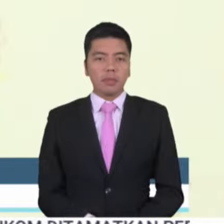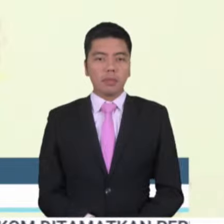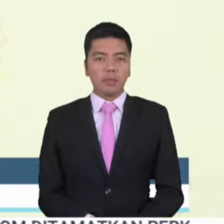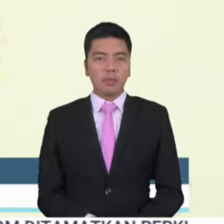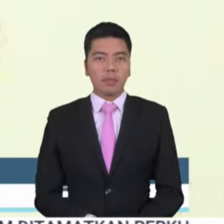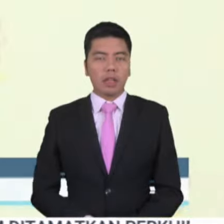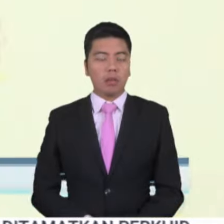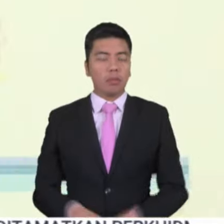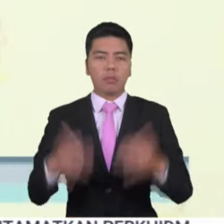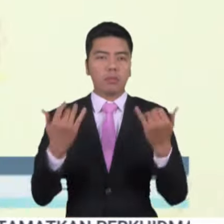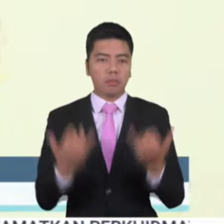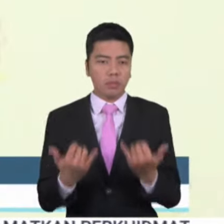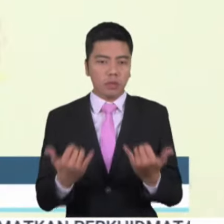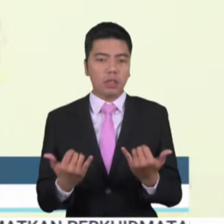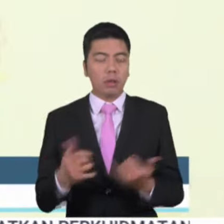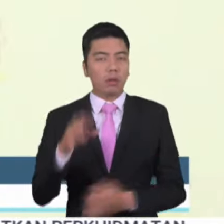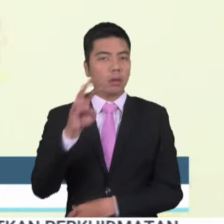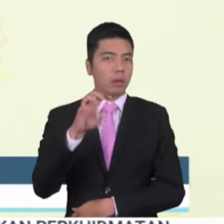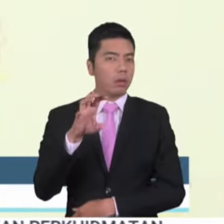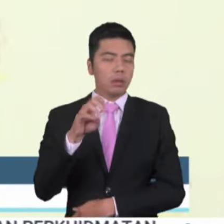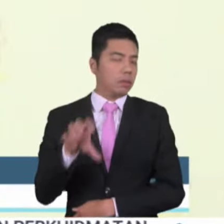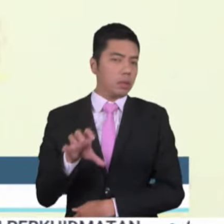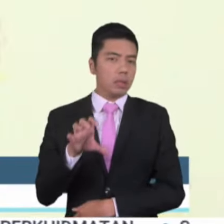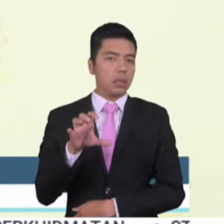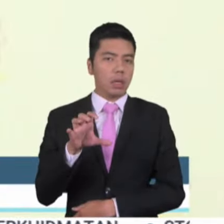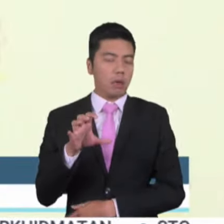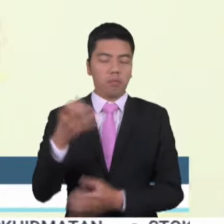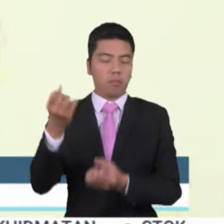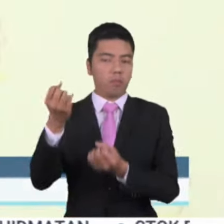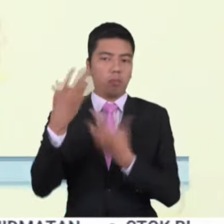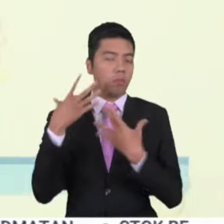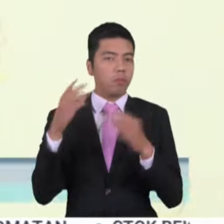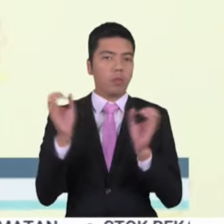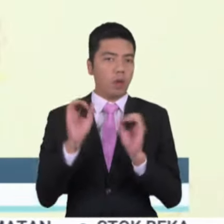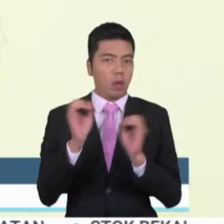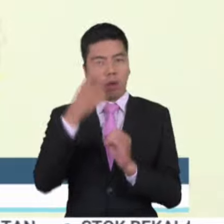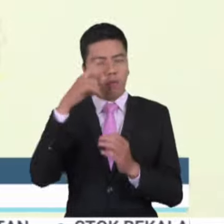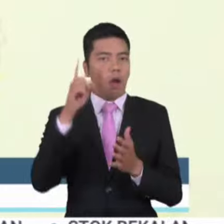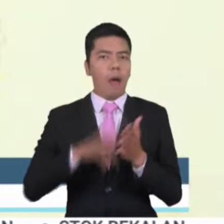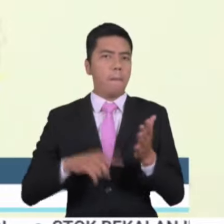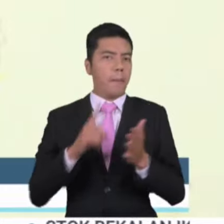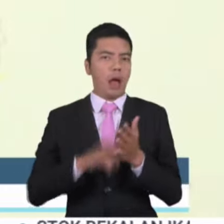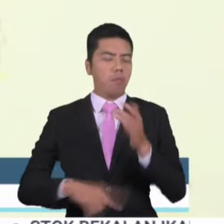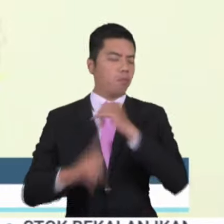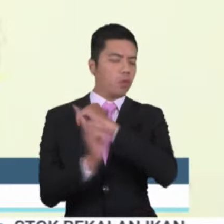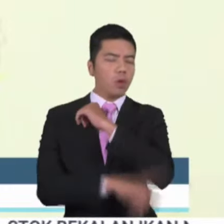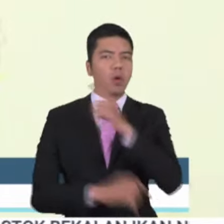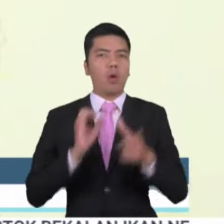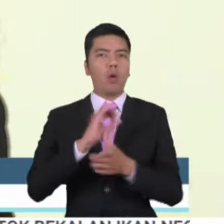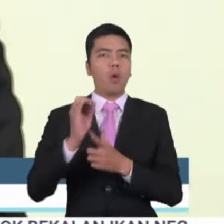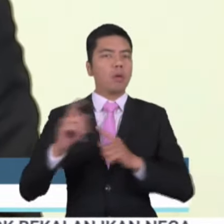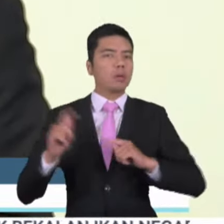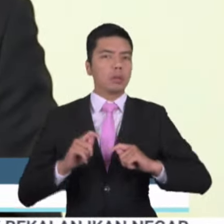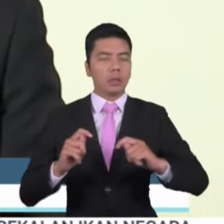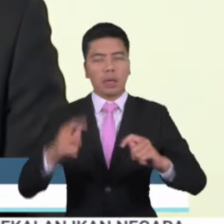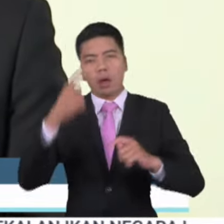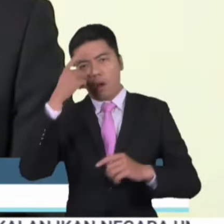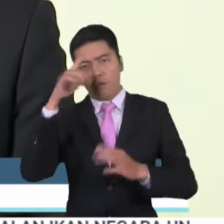Waktu ini pihak MCMC tidak memaklumkan kepada saya apa-apa tindakan yang diambil terhadap